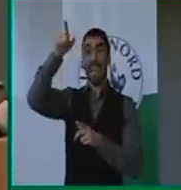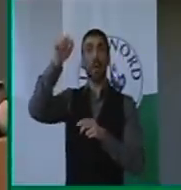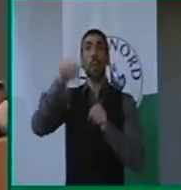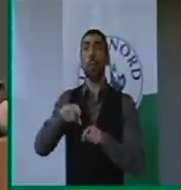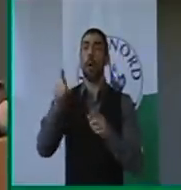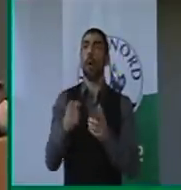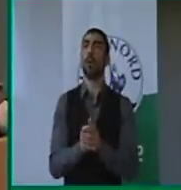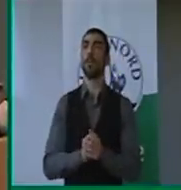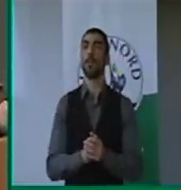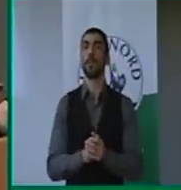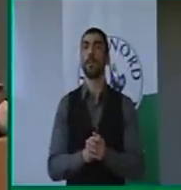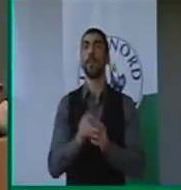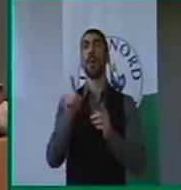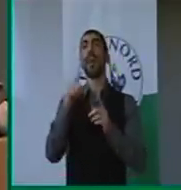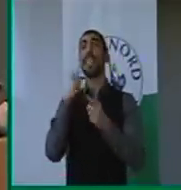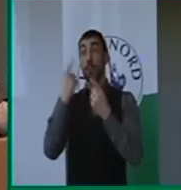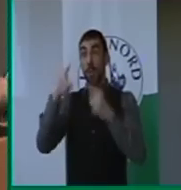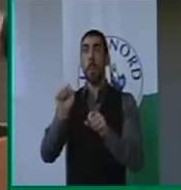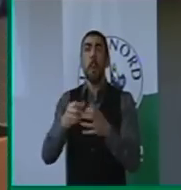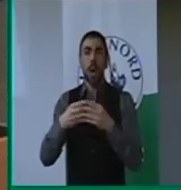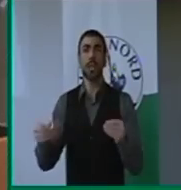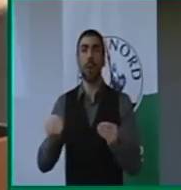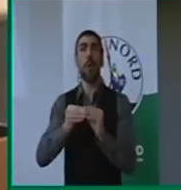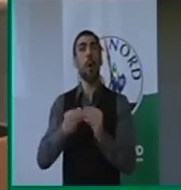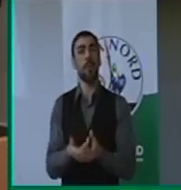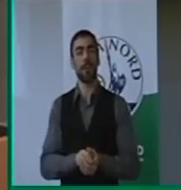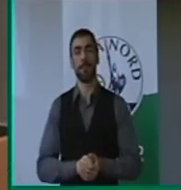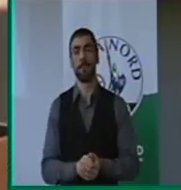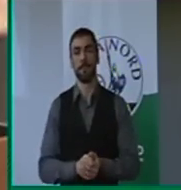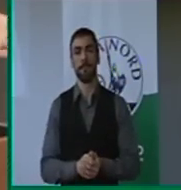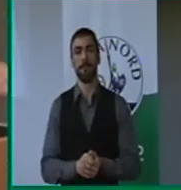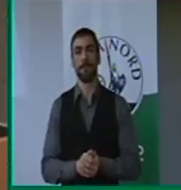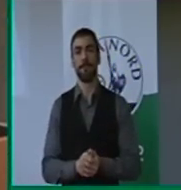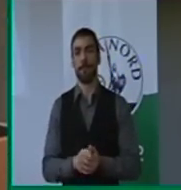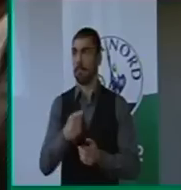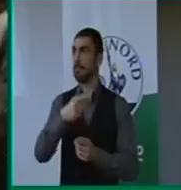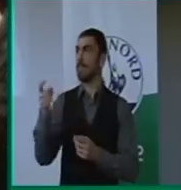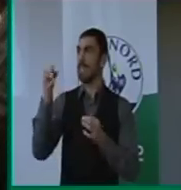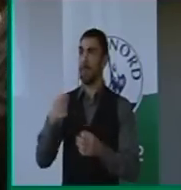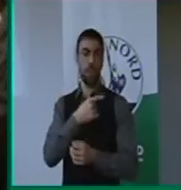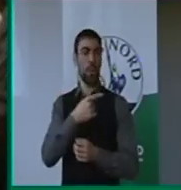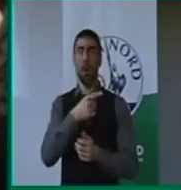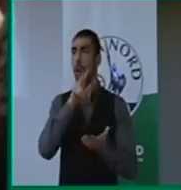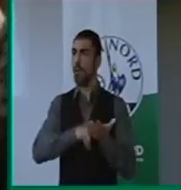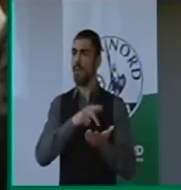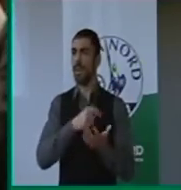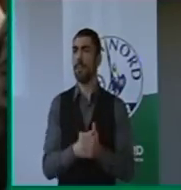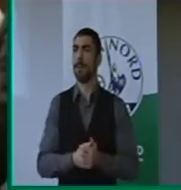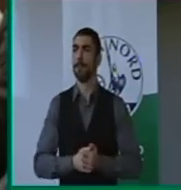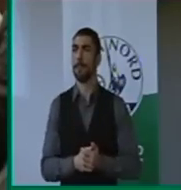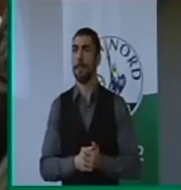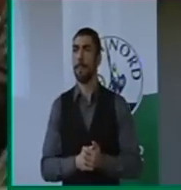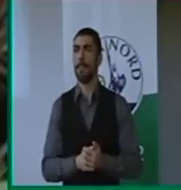è possibile risolvere questi problemi semplicemente e loro il Borghi me lo confermerà tornando